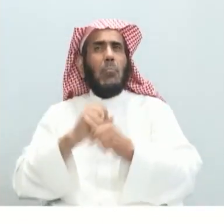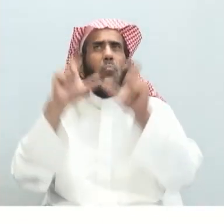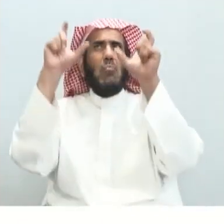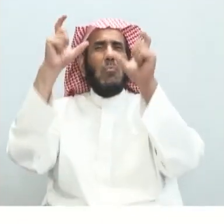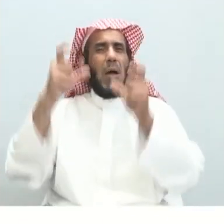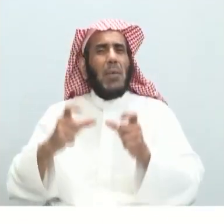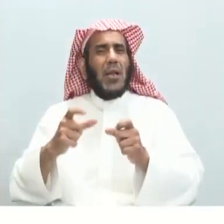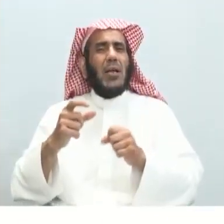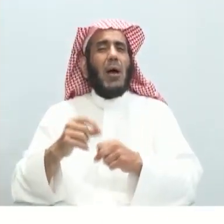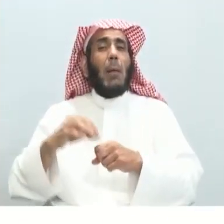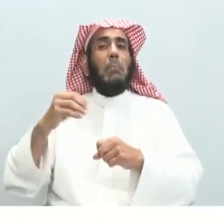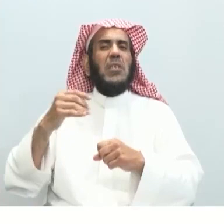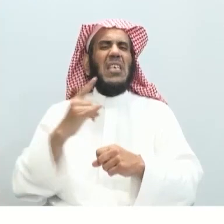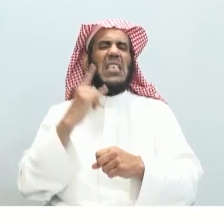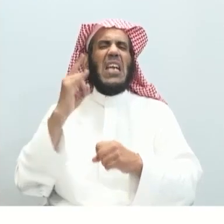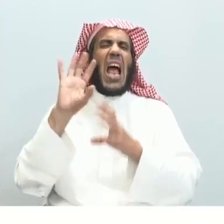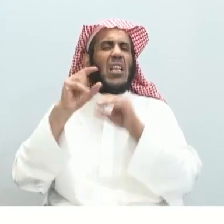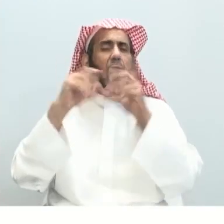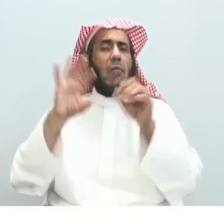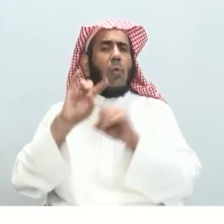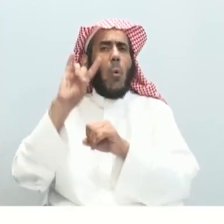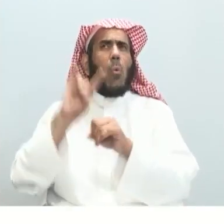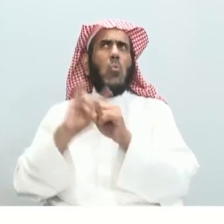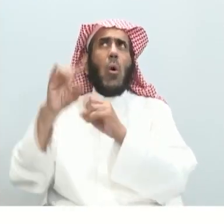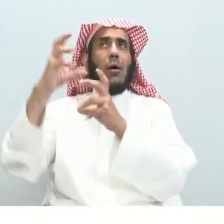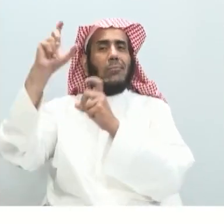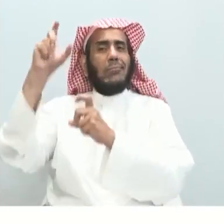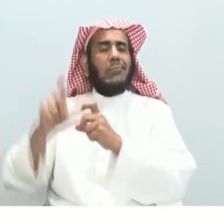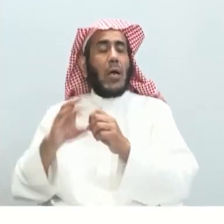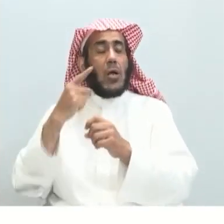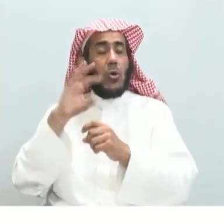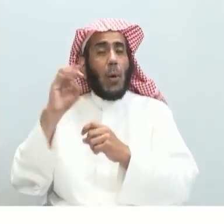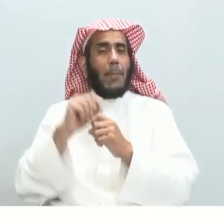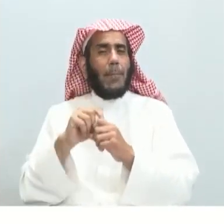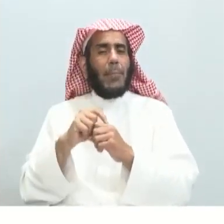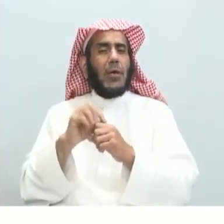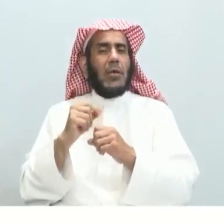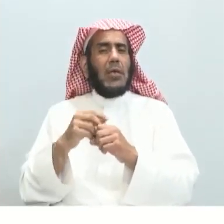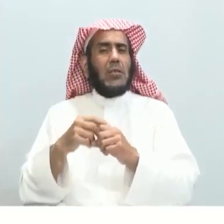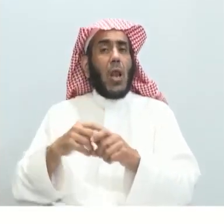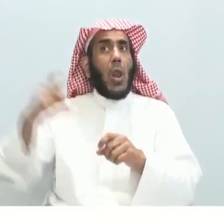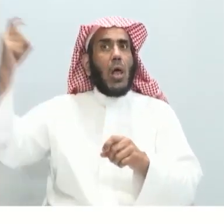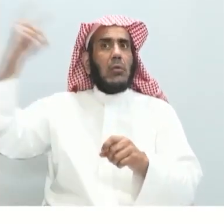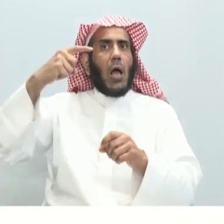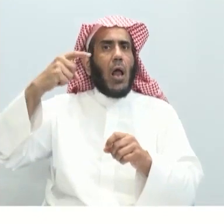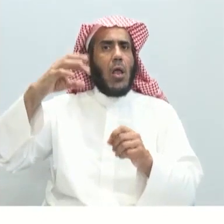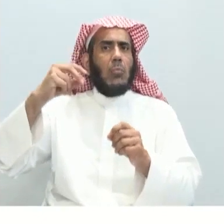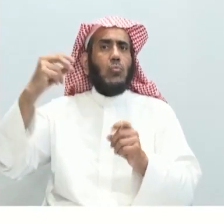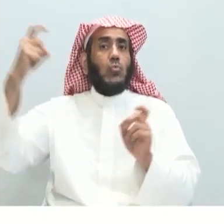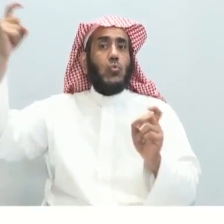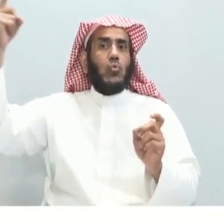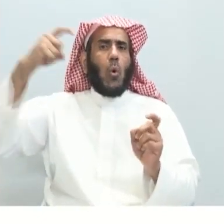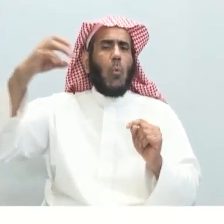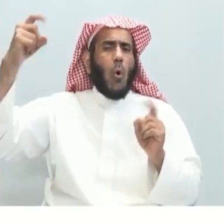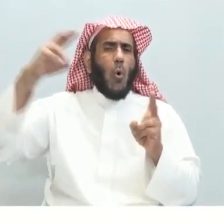حفظ الله السماء من الشياطين الجواب كما علمتم ايها الطلاب سلط عليهم الشهب